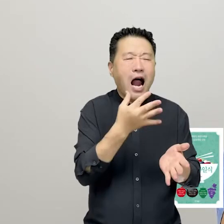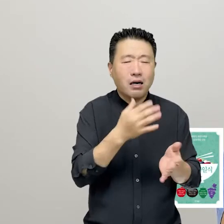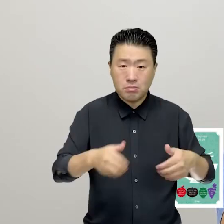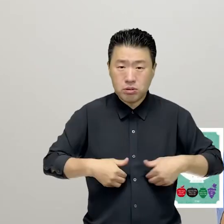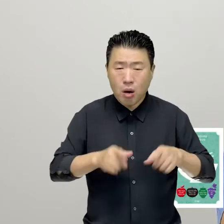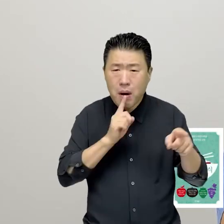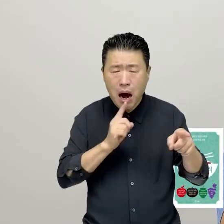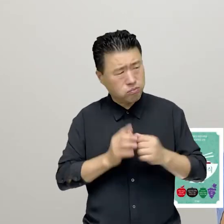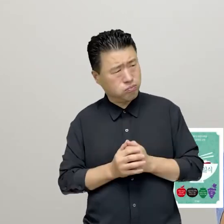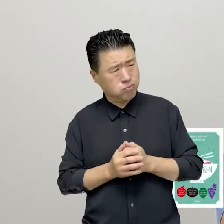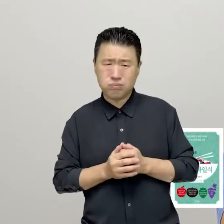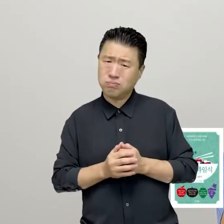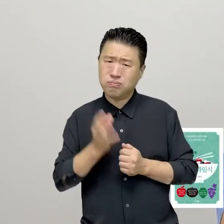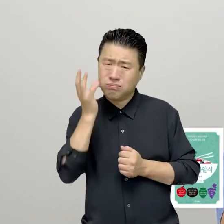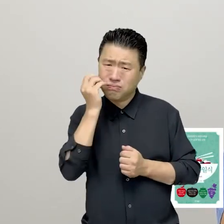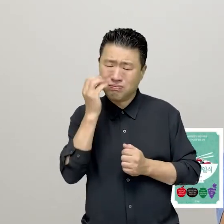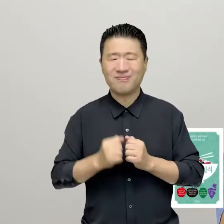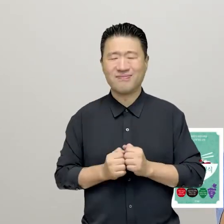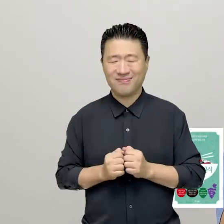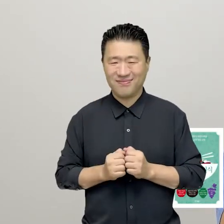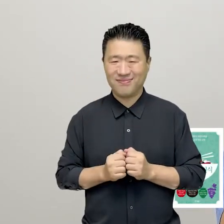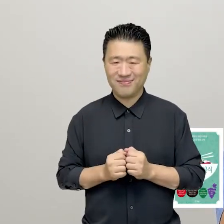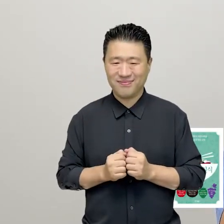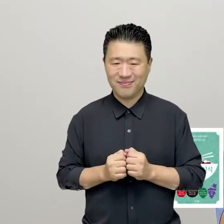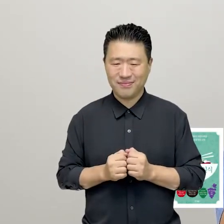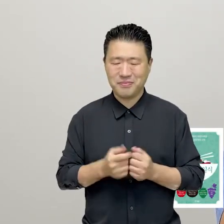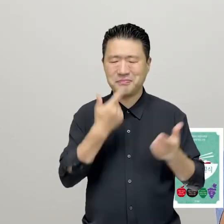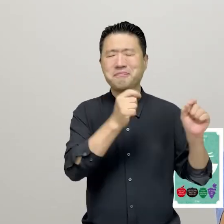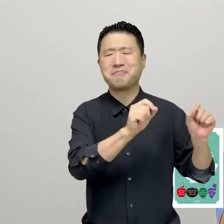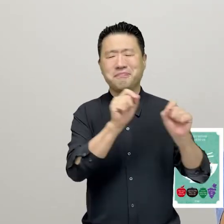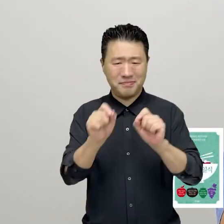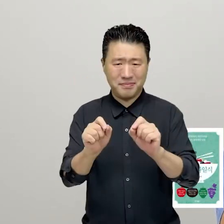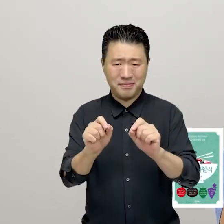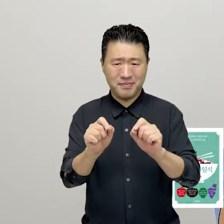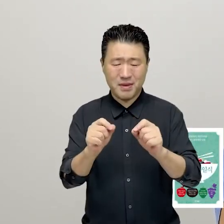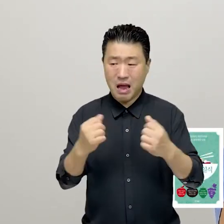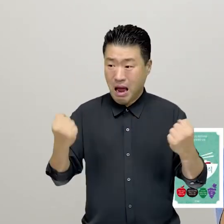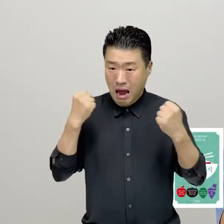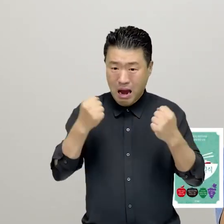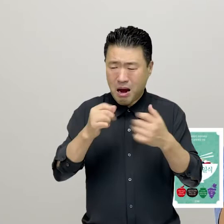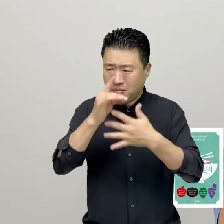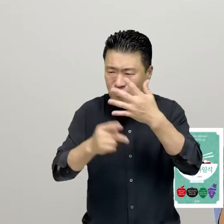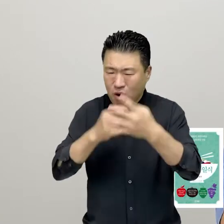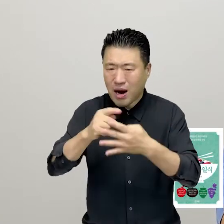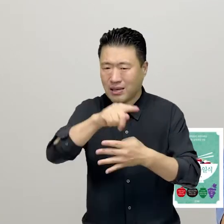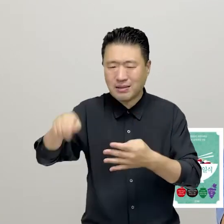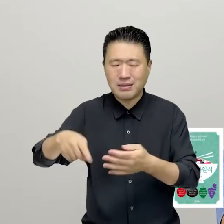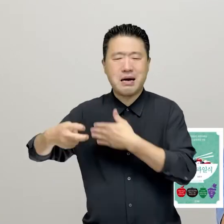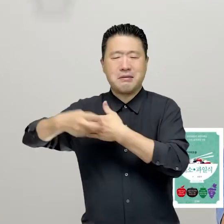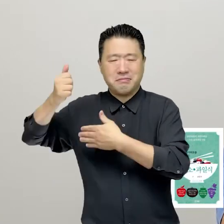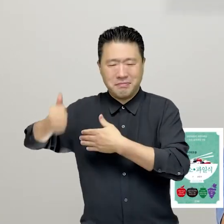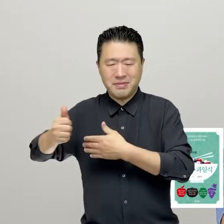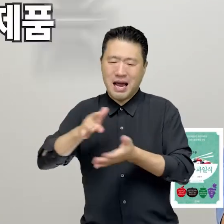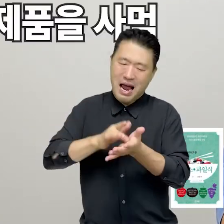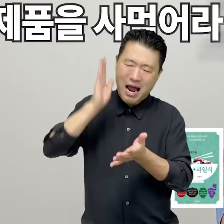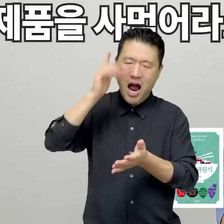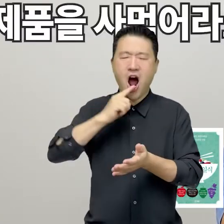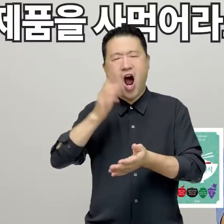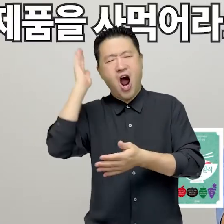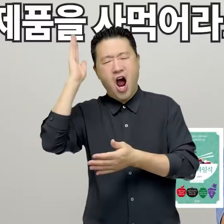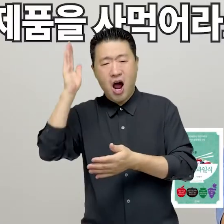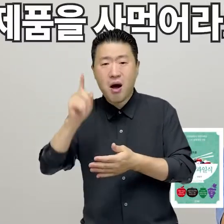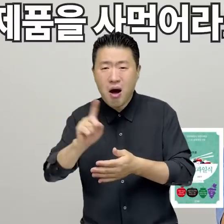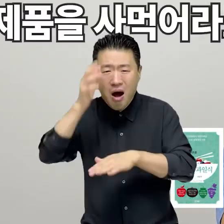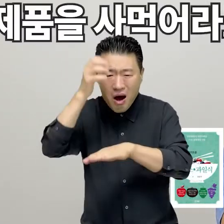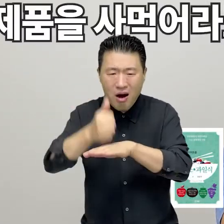D를 먹어야 된다. 이런 식으로 가는 거죠. 이처럼 모든 건강 프로그램에서 의사나 약사들이 하는